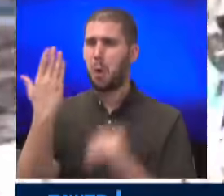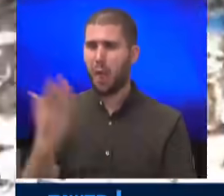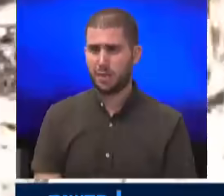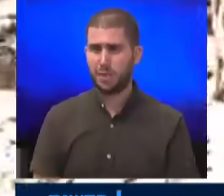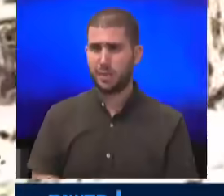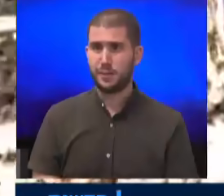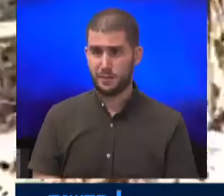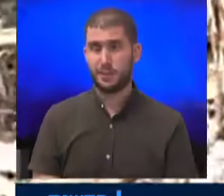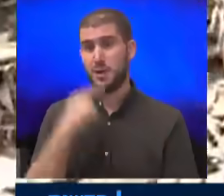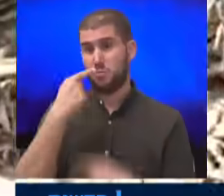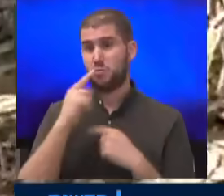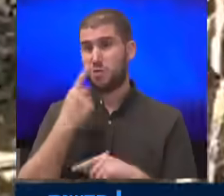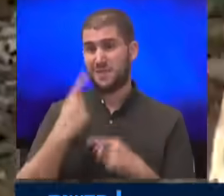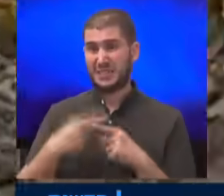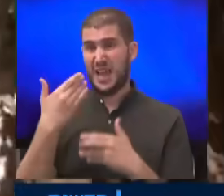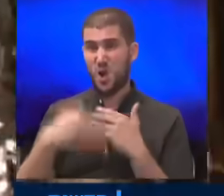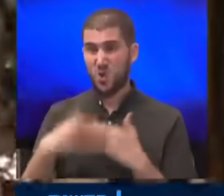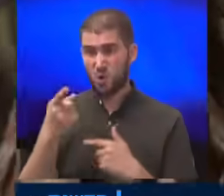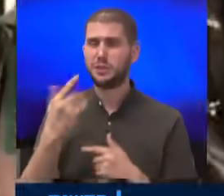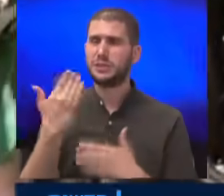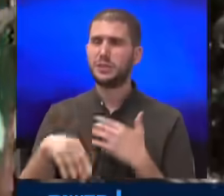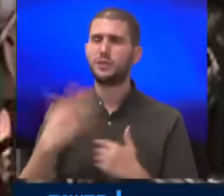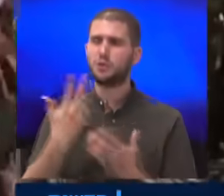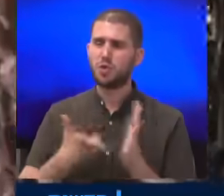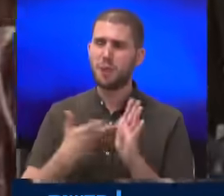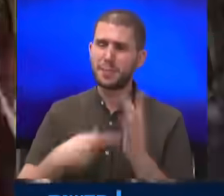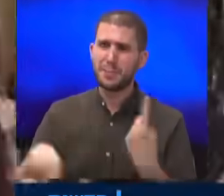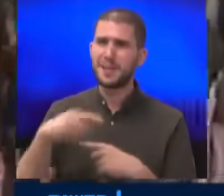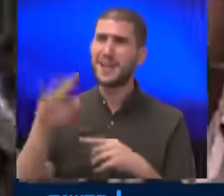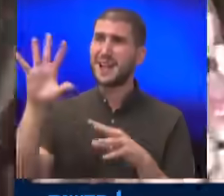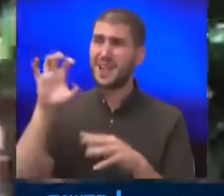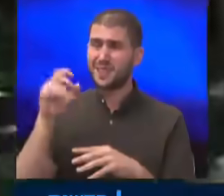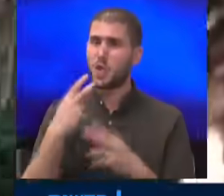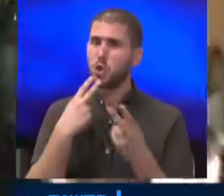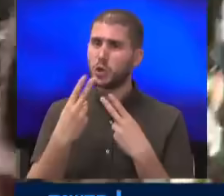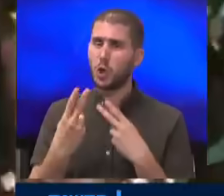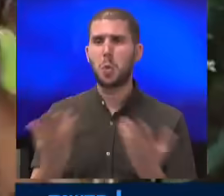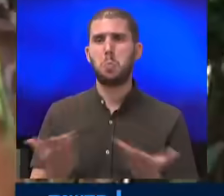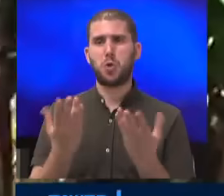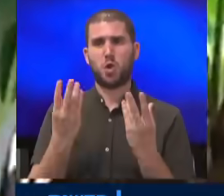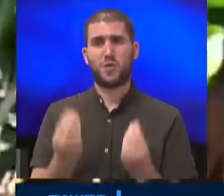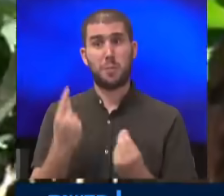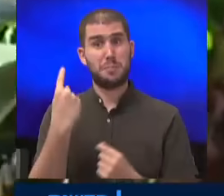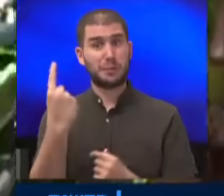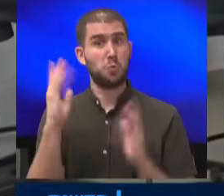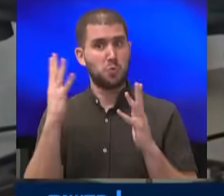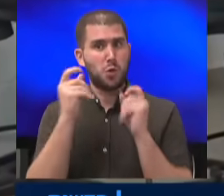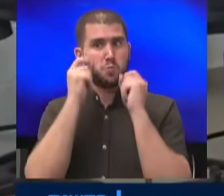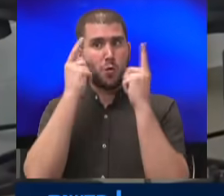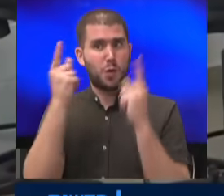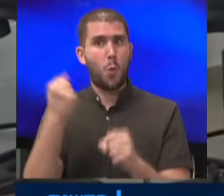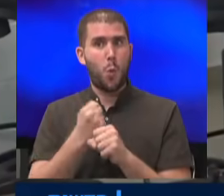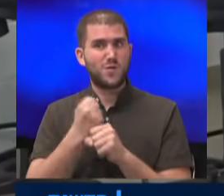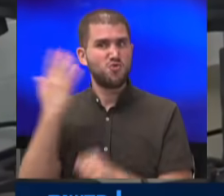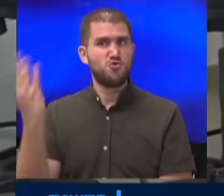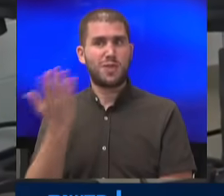וחצי האחרונות, בתום 3 סבבים של קטיף, התוצאות מעודדות. הוא בעצמו מאוד מאוד הופתע, כי הוא עובד הרבה מאוד שנים, מנסה למצוא